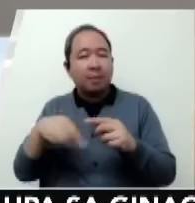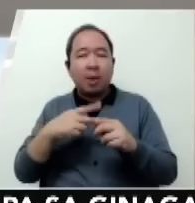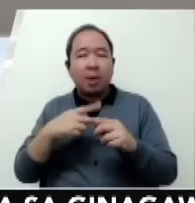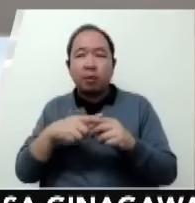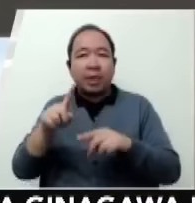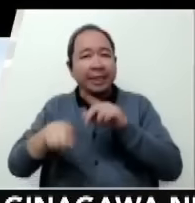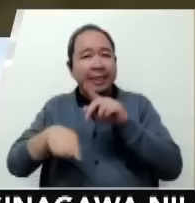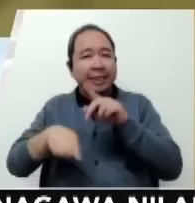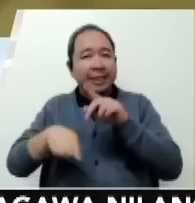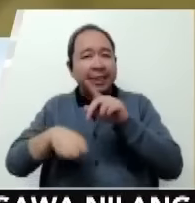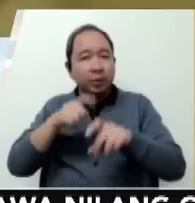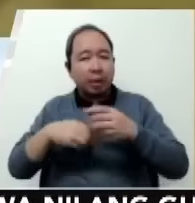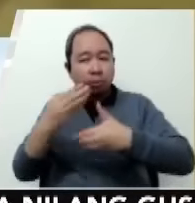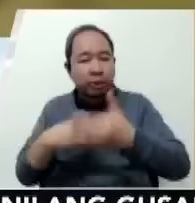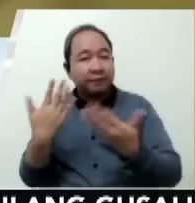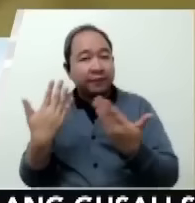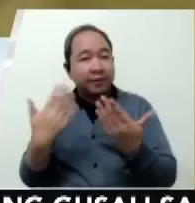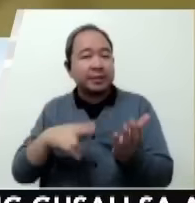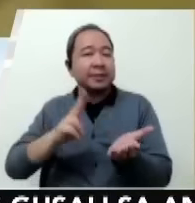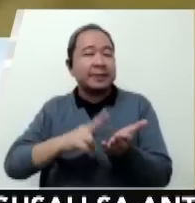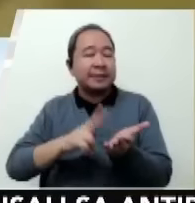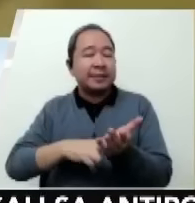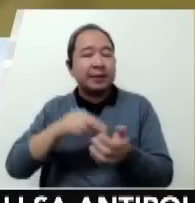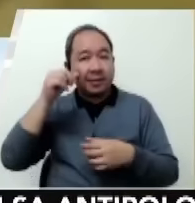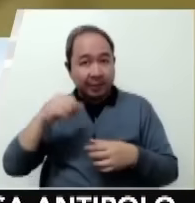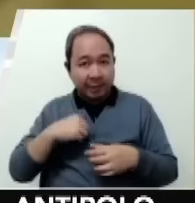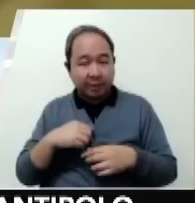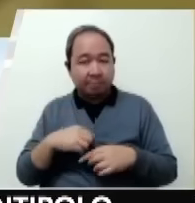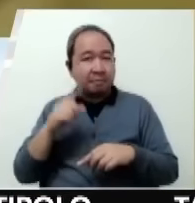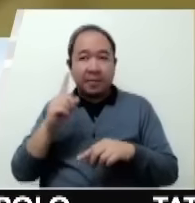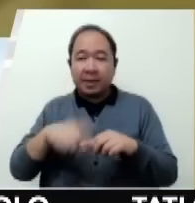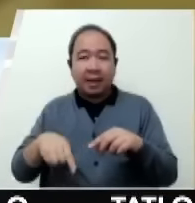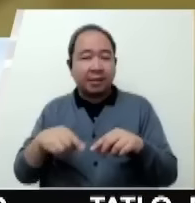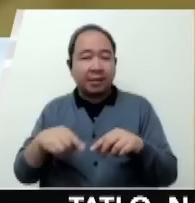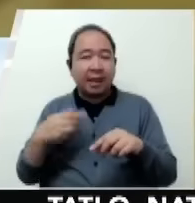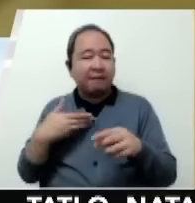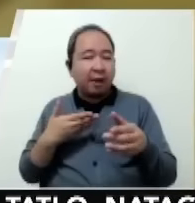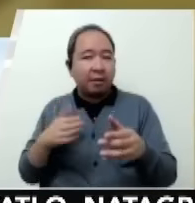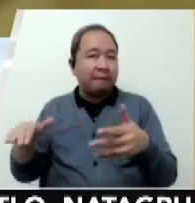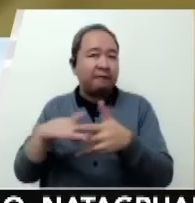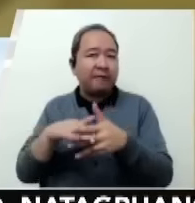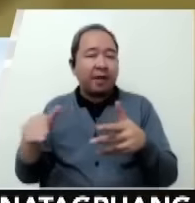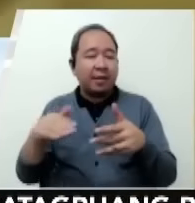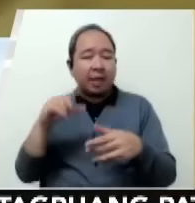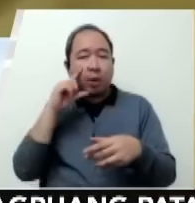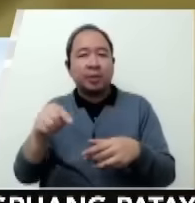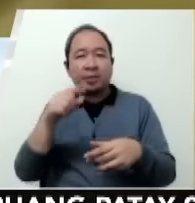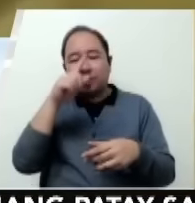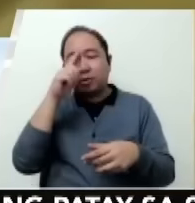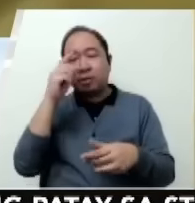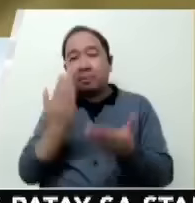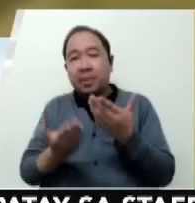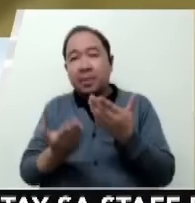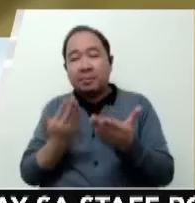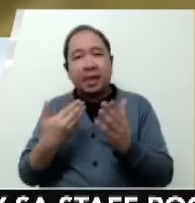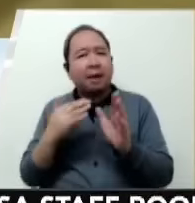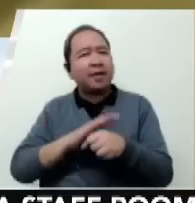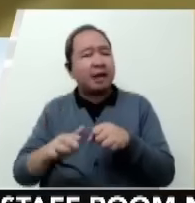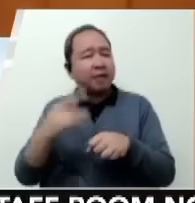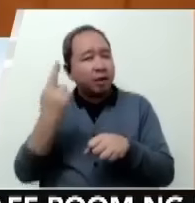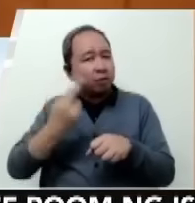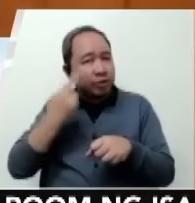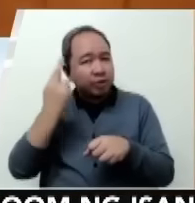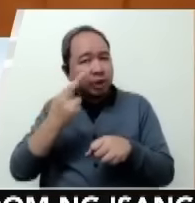lagdaan kahapon. Di na pwedeng magsampa ng kaso dahil lang may probable cause o sapat na basehan na paniwala ang may naganap na